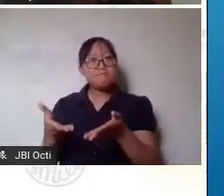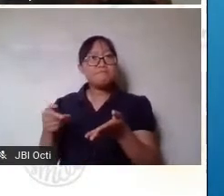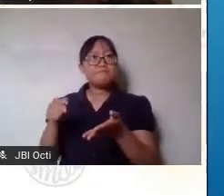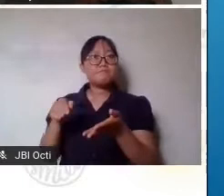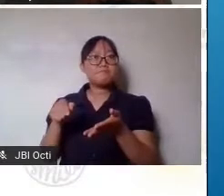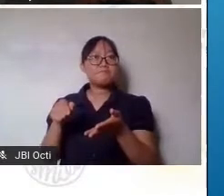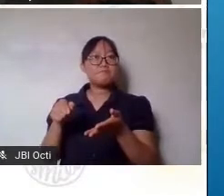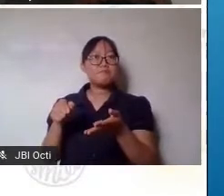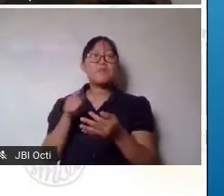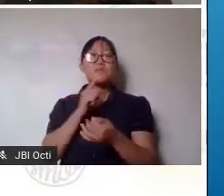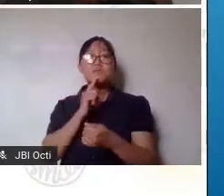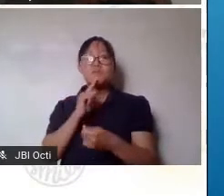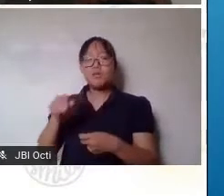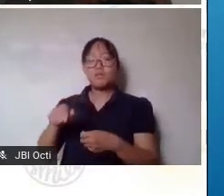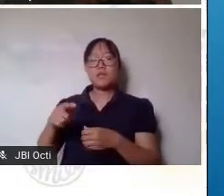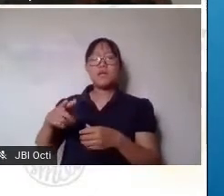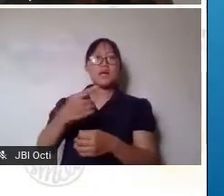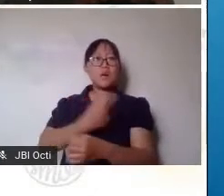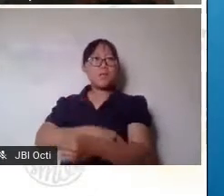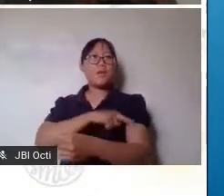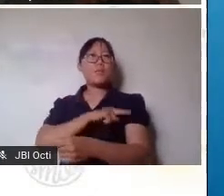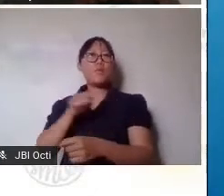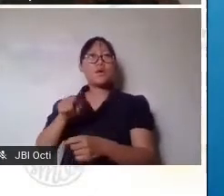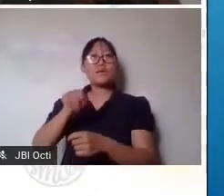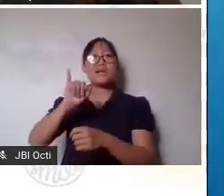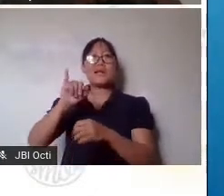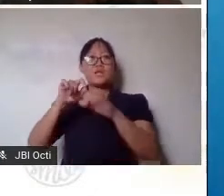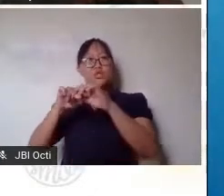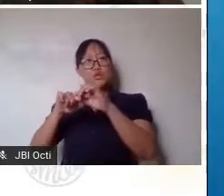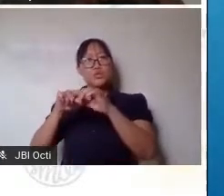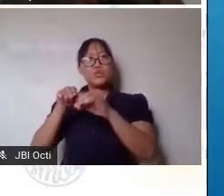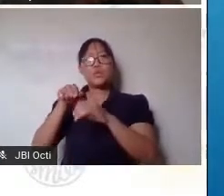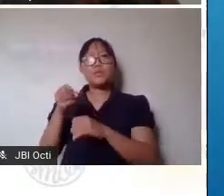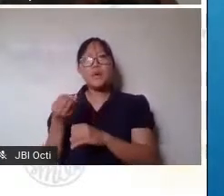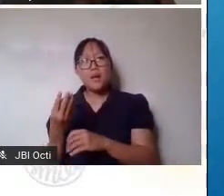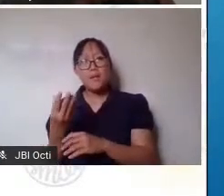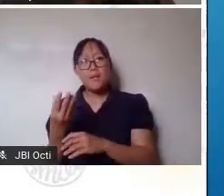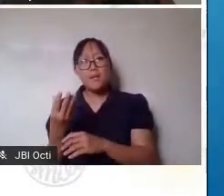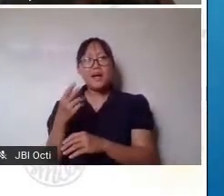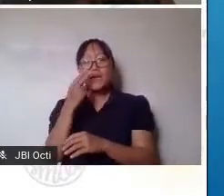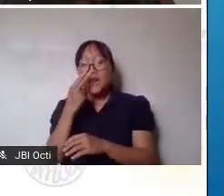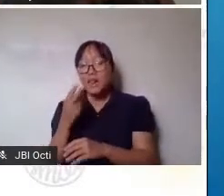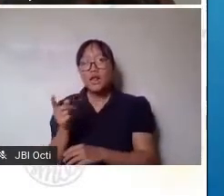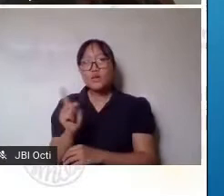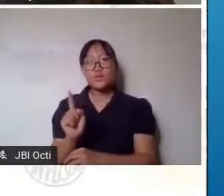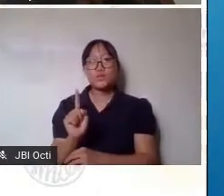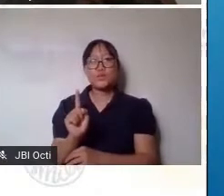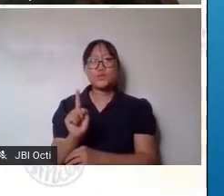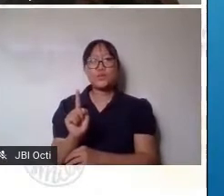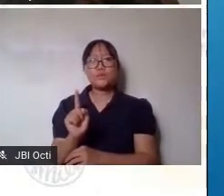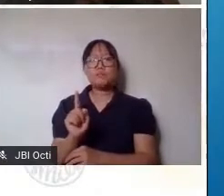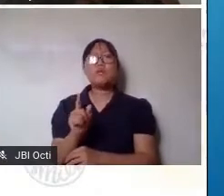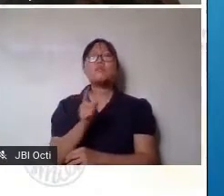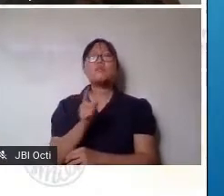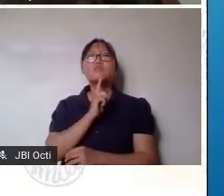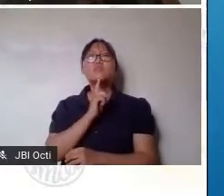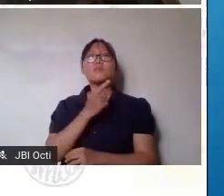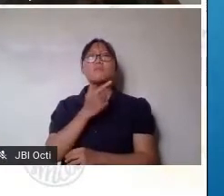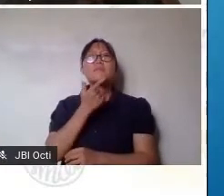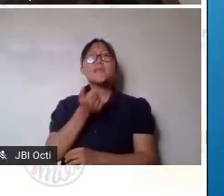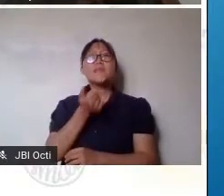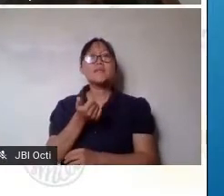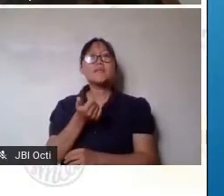angka berapa ya. Kenapa ini penting? Karena kita tahu saat sekarang biasanya kalau